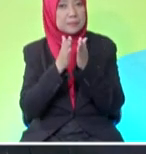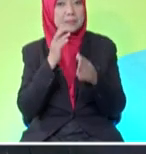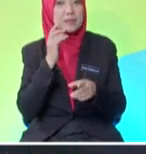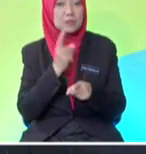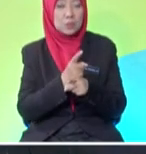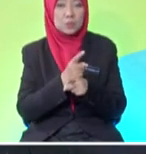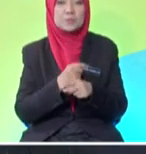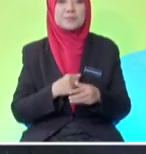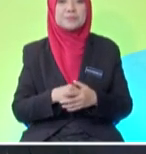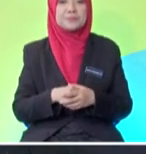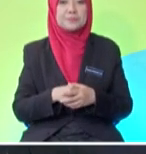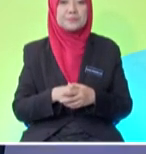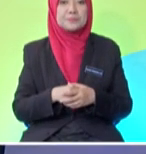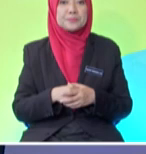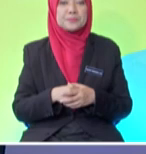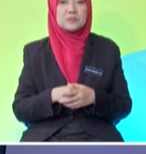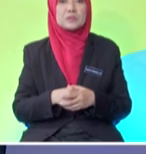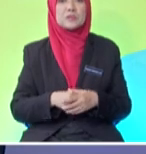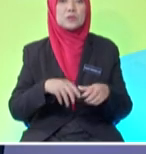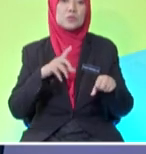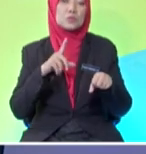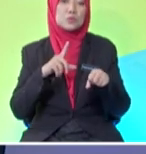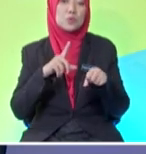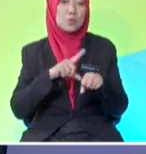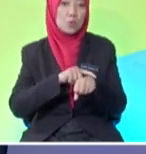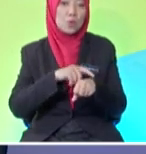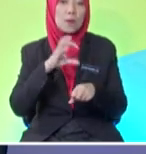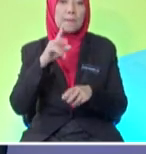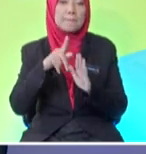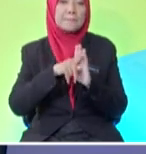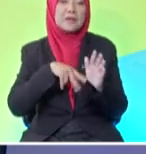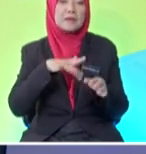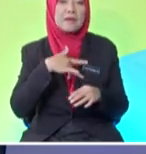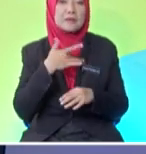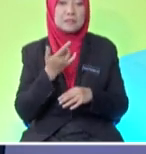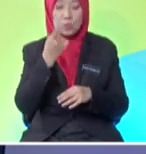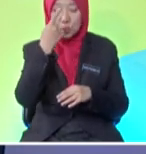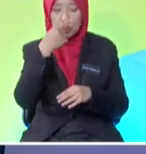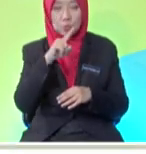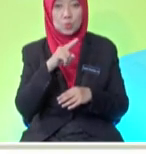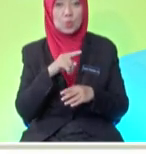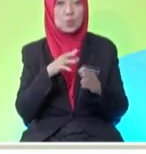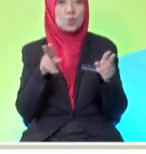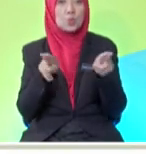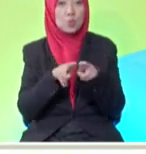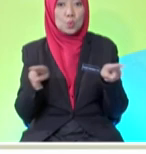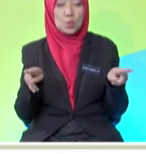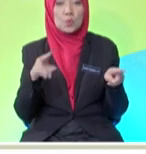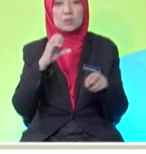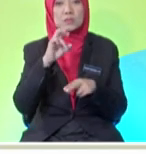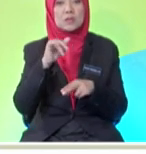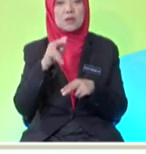Oke tolong parase digunakan untuk mengukur celahan atau kelegaan sesuatu